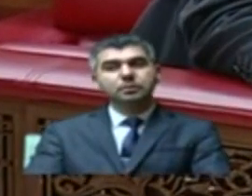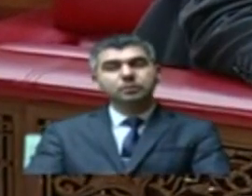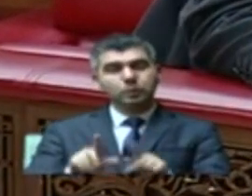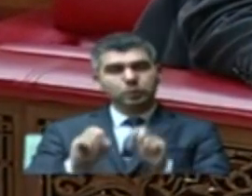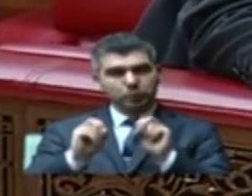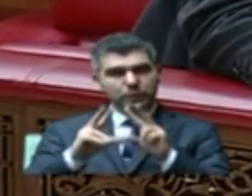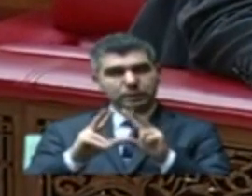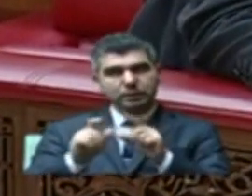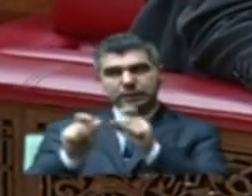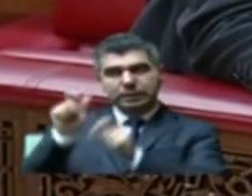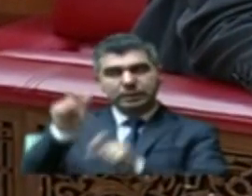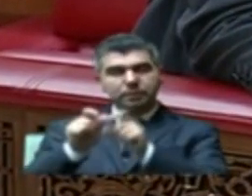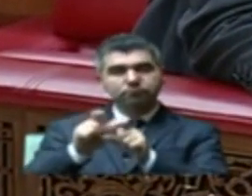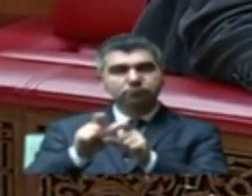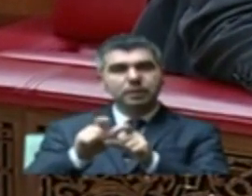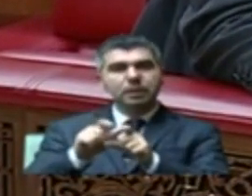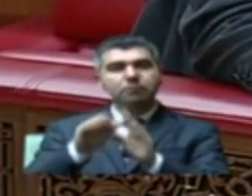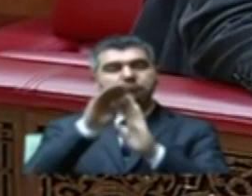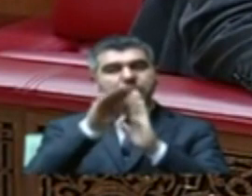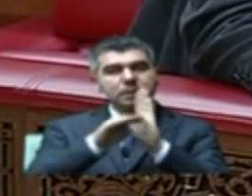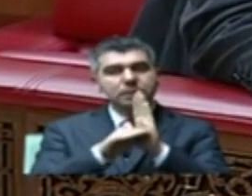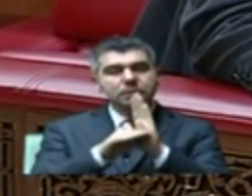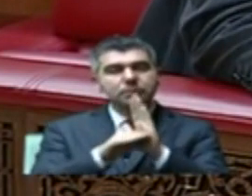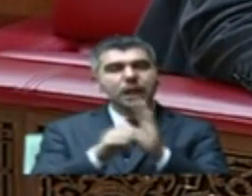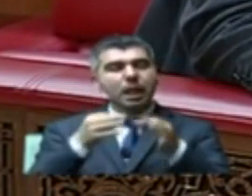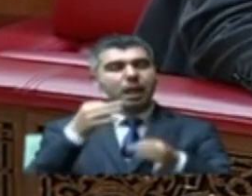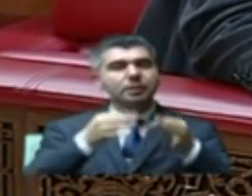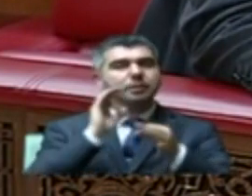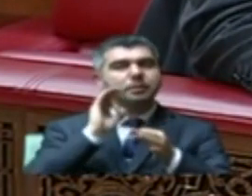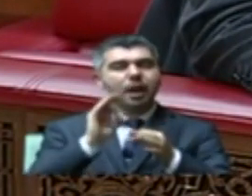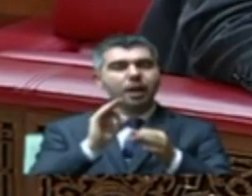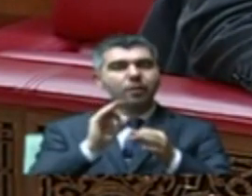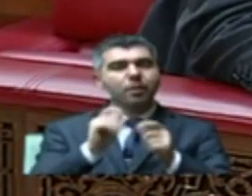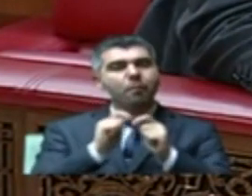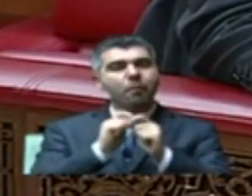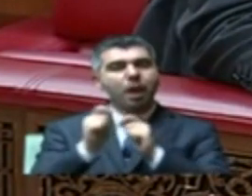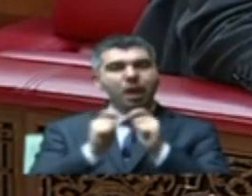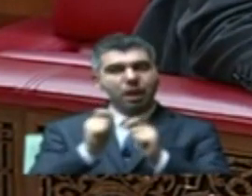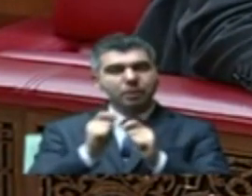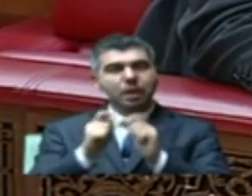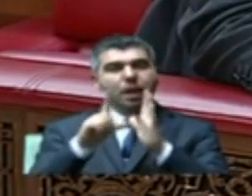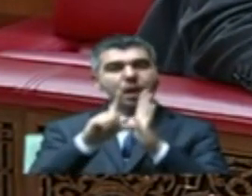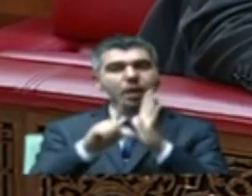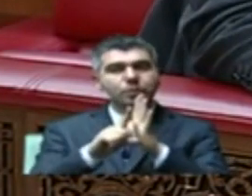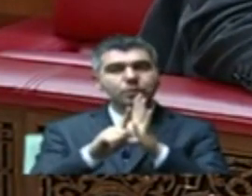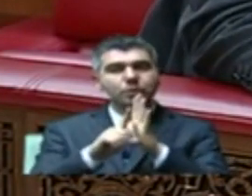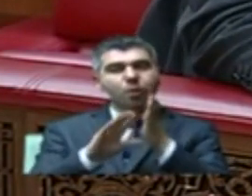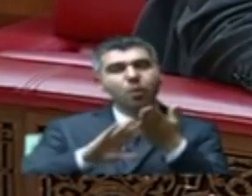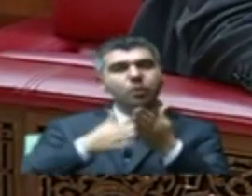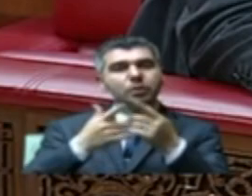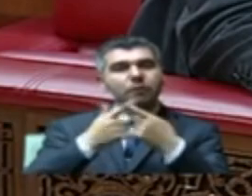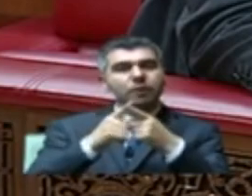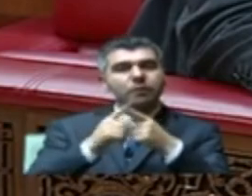كل فرق في لجنة العدل واستعداد الجميع لمعاودة نقاش في قانون التنظيم القضائي، وفيه معطيات